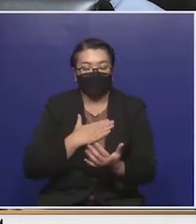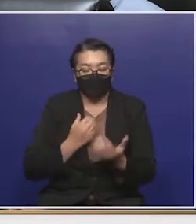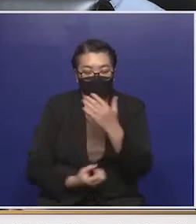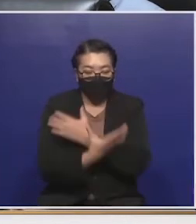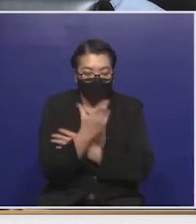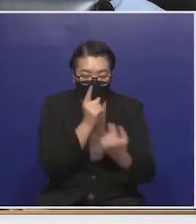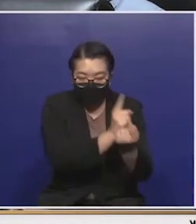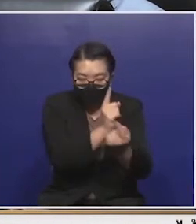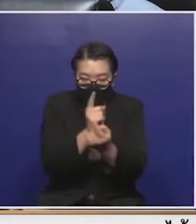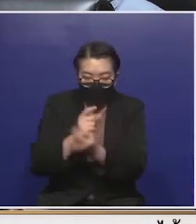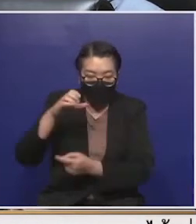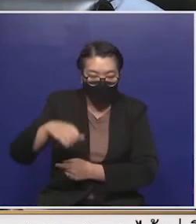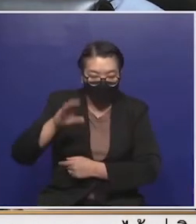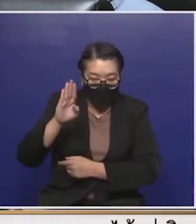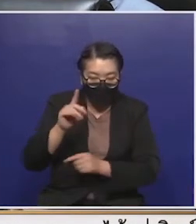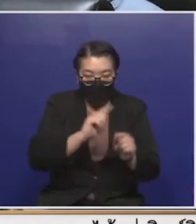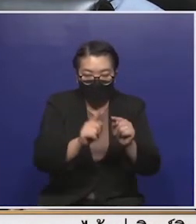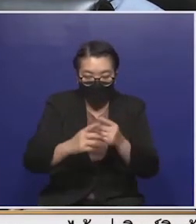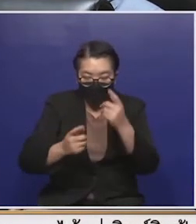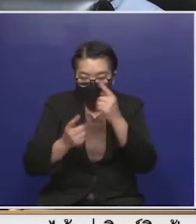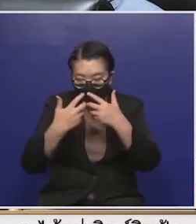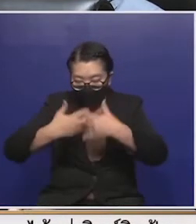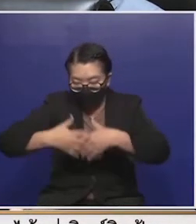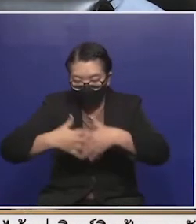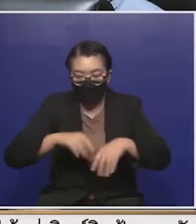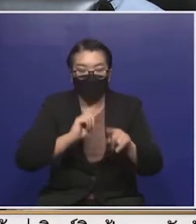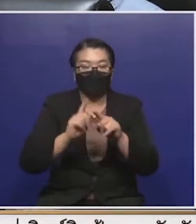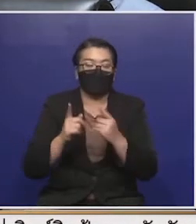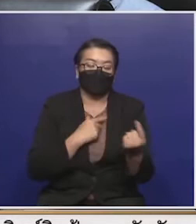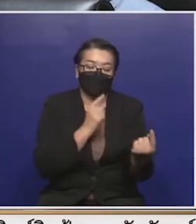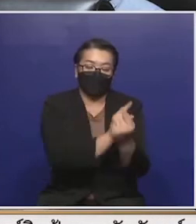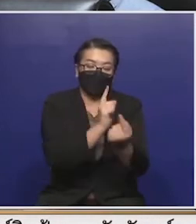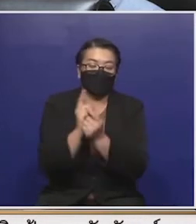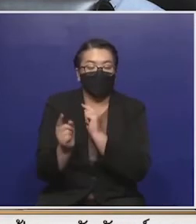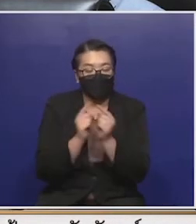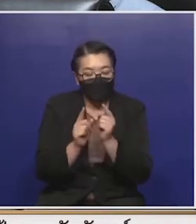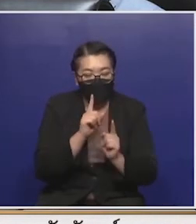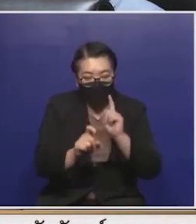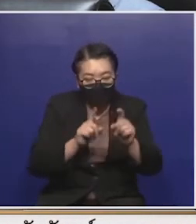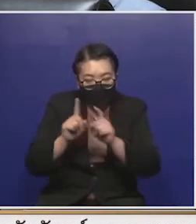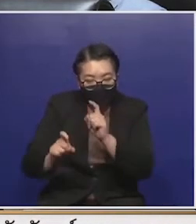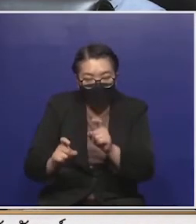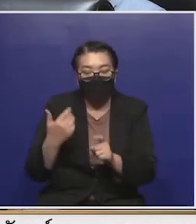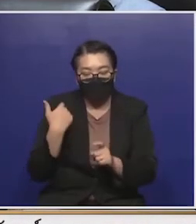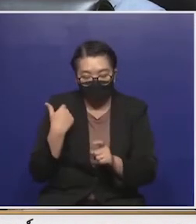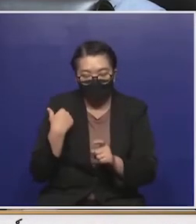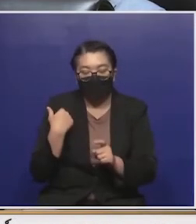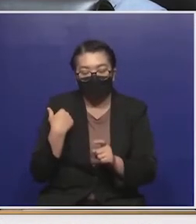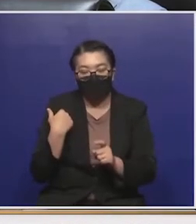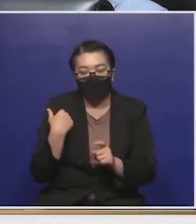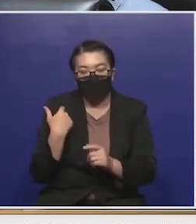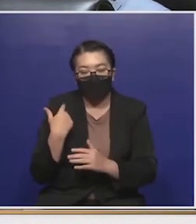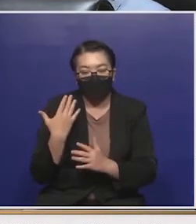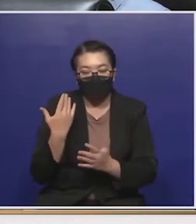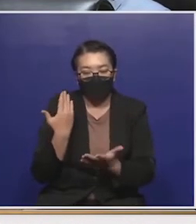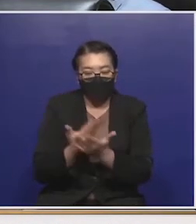นักธุกิจผู้ประกอบการ SMEหลายท่านซึส่วนใหญ่กพเป็เสีงเดียวกัว่ามีหลายไ่มากที่เข้